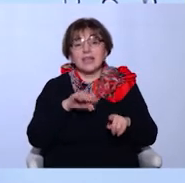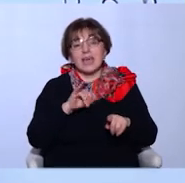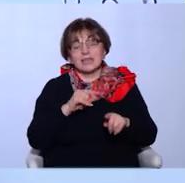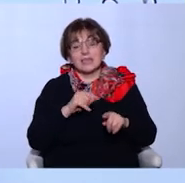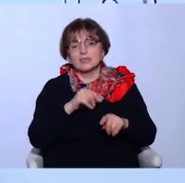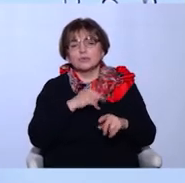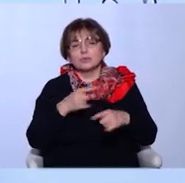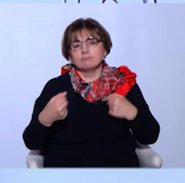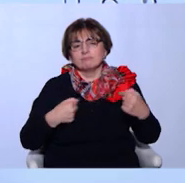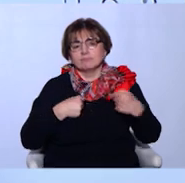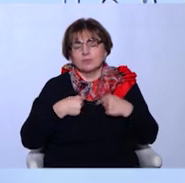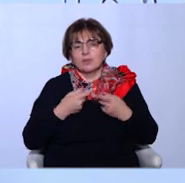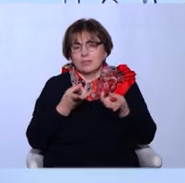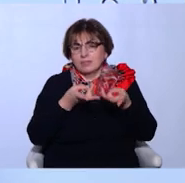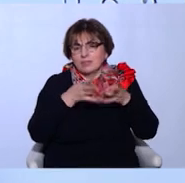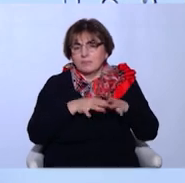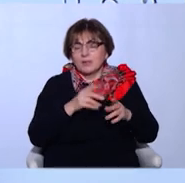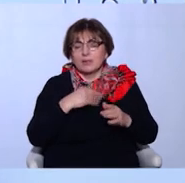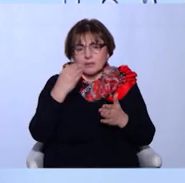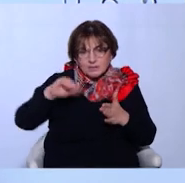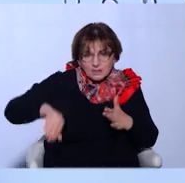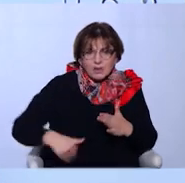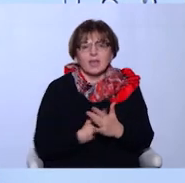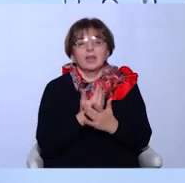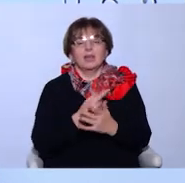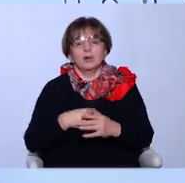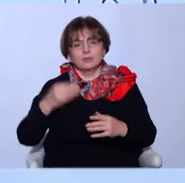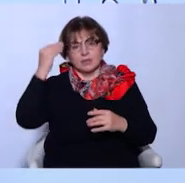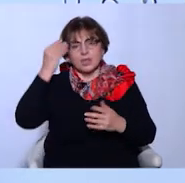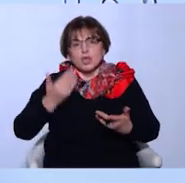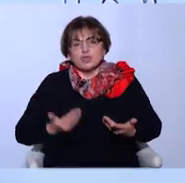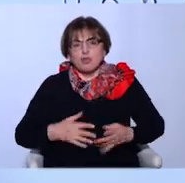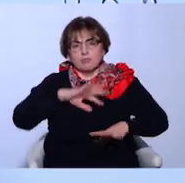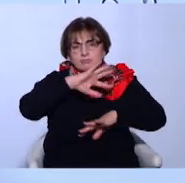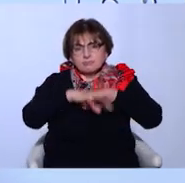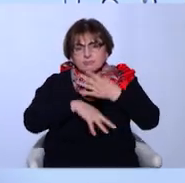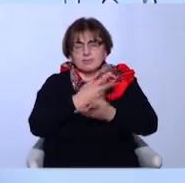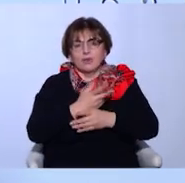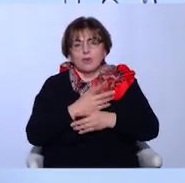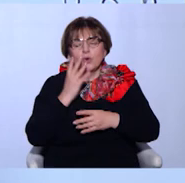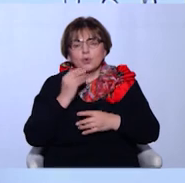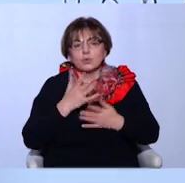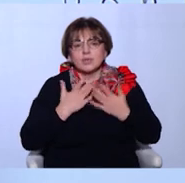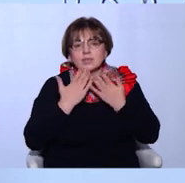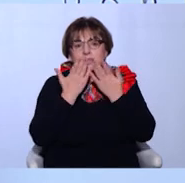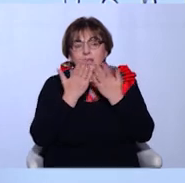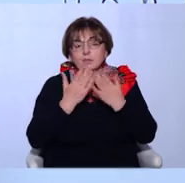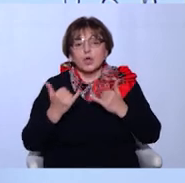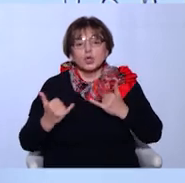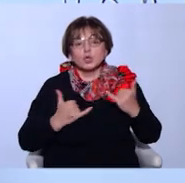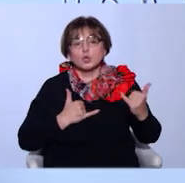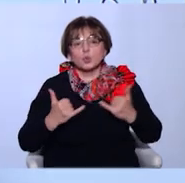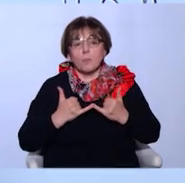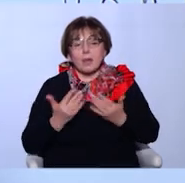გაიხსენოს ის დიდი დანაკარგი, რომელმაც ცხოვრება გადაუყირავა, ხო? აღარაფერს ვამბობ, როცა წაიკითხავთ სტუმარ